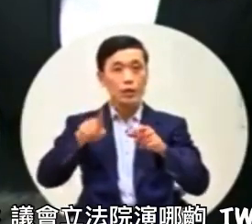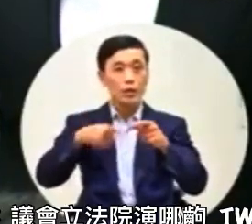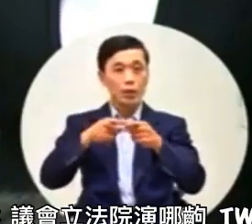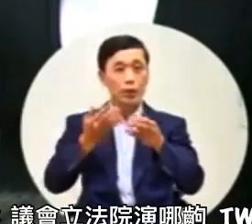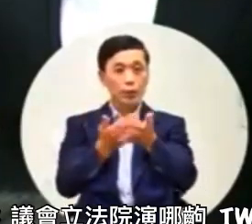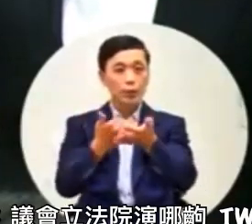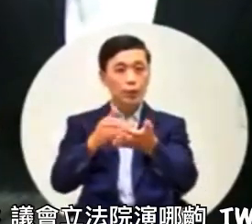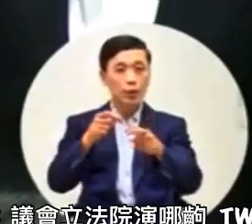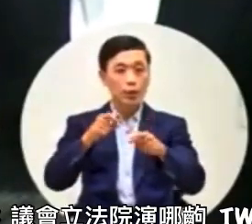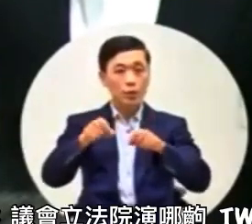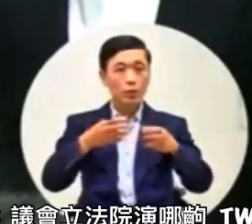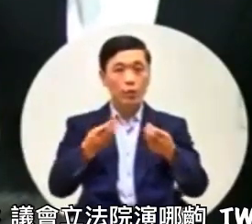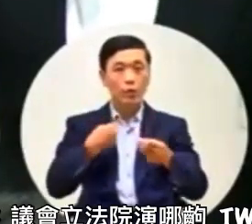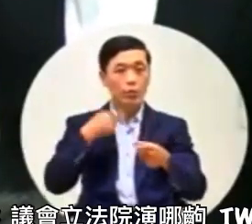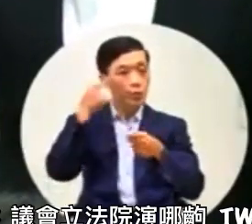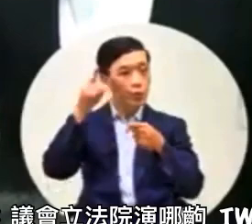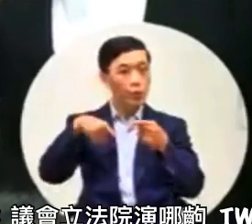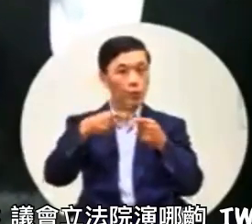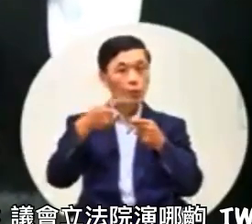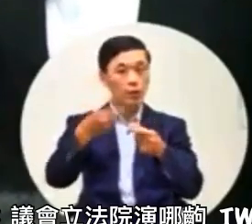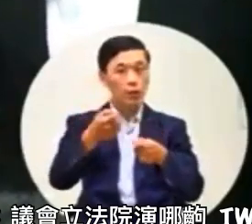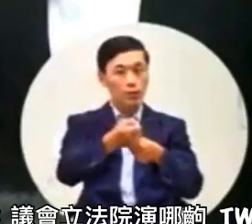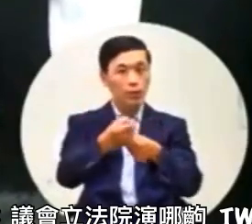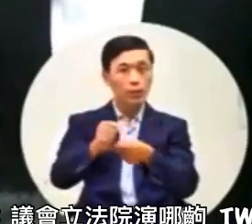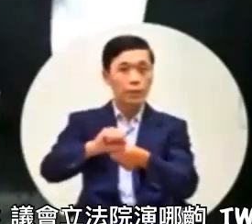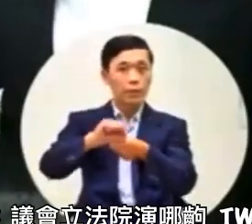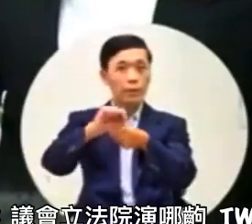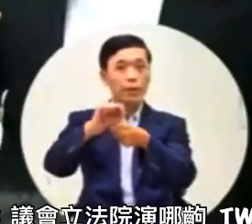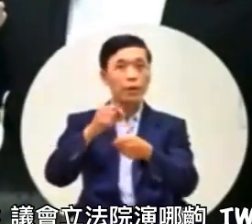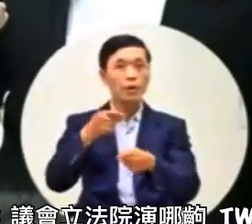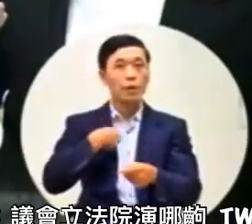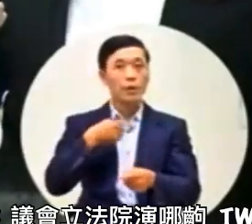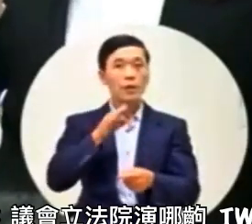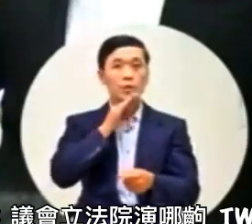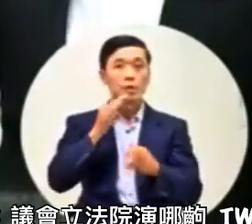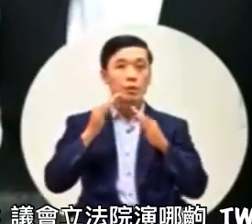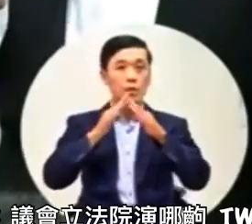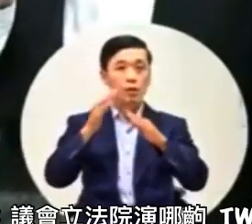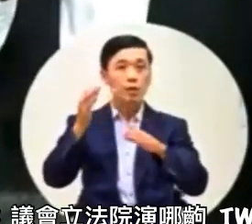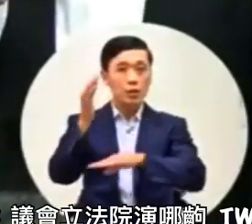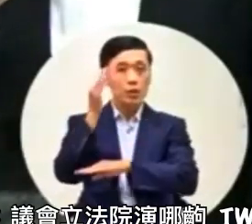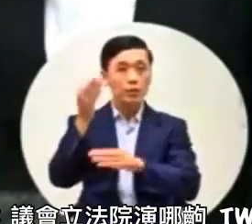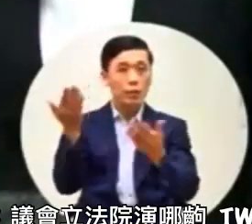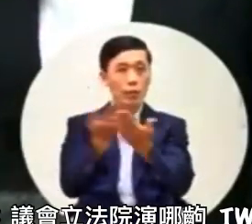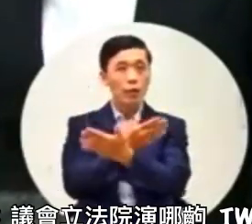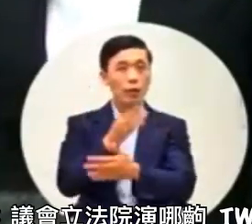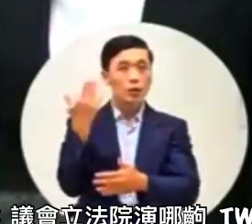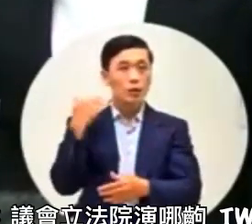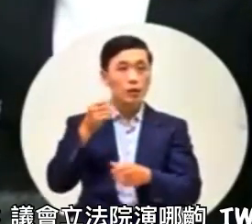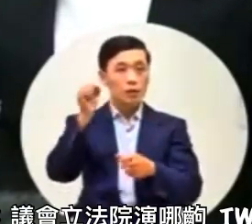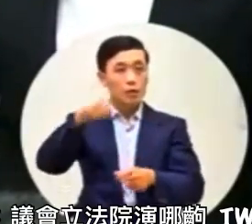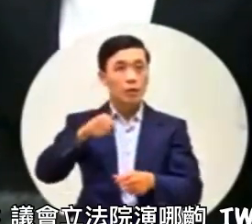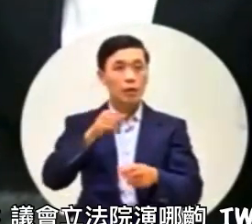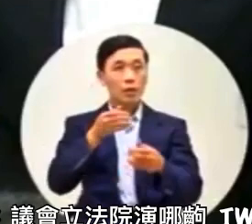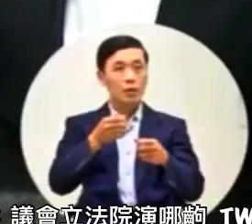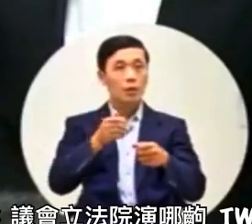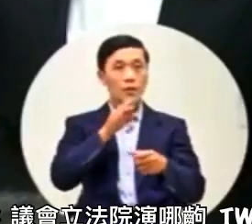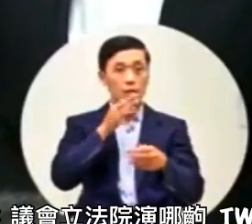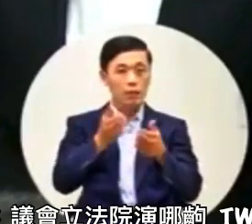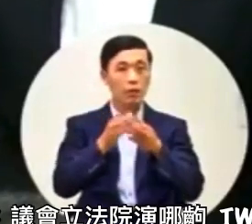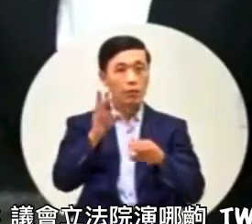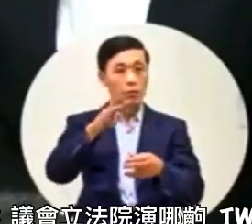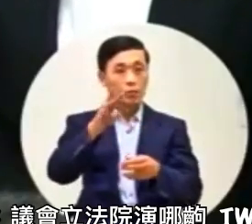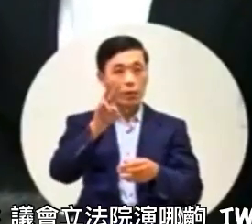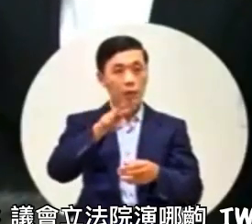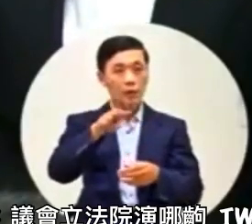们再积极争取。等原报告。 我刚刚这就是换市府的问题啦。之前就答应要2000几个啦，今麦换一个市府